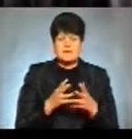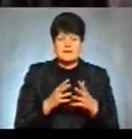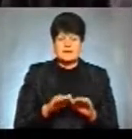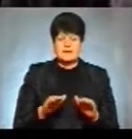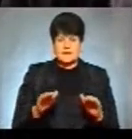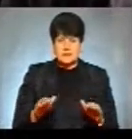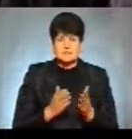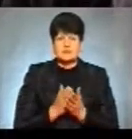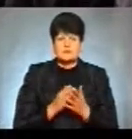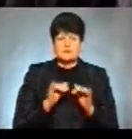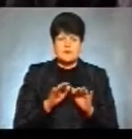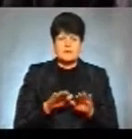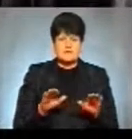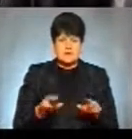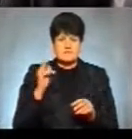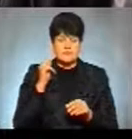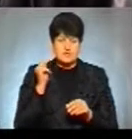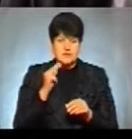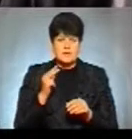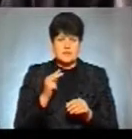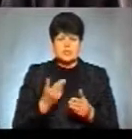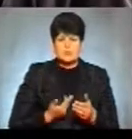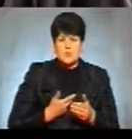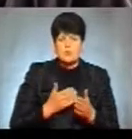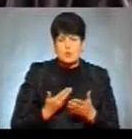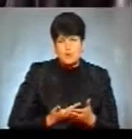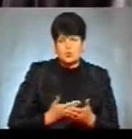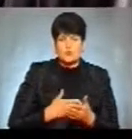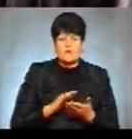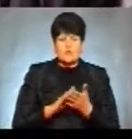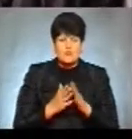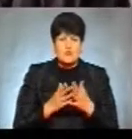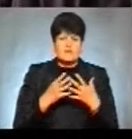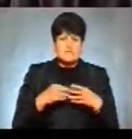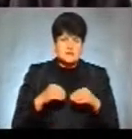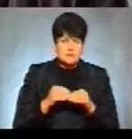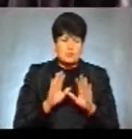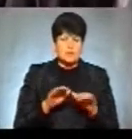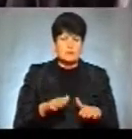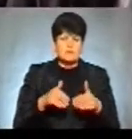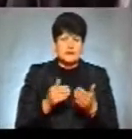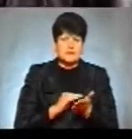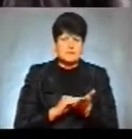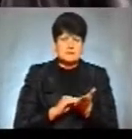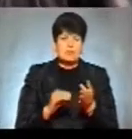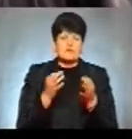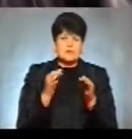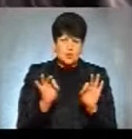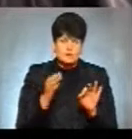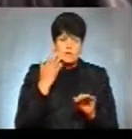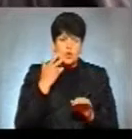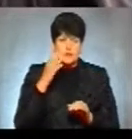Служба у справах дітей вивчає житлово-побутові умови, вивчає сім'ю. Потім дає відповідно письмовий дозвіл. Коли